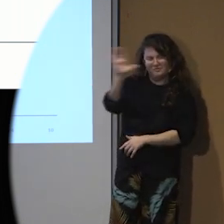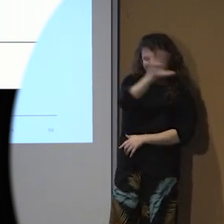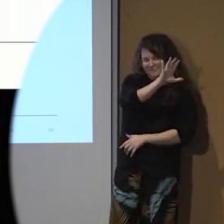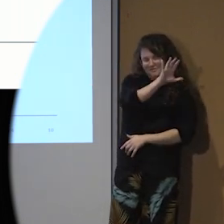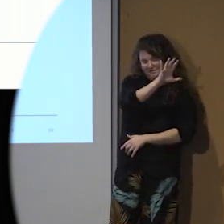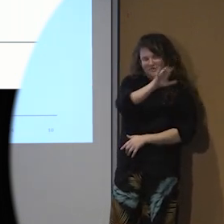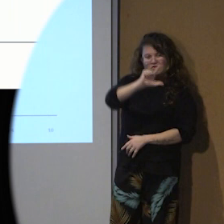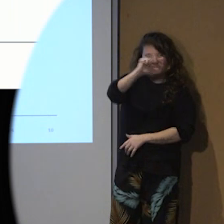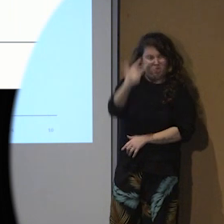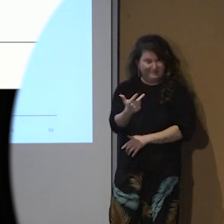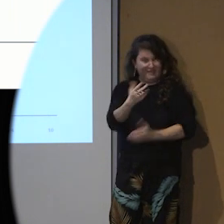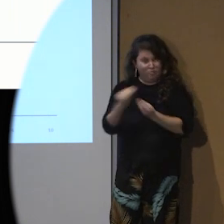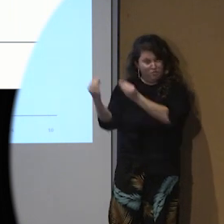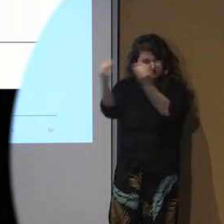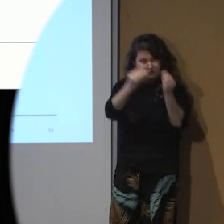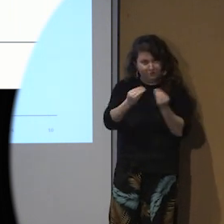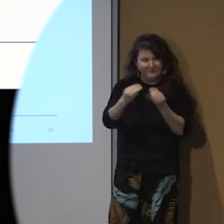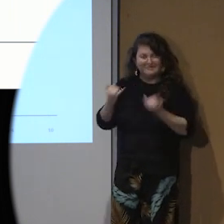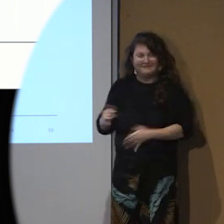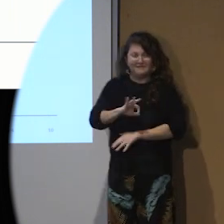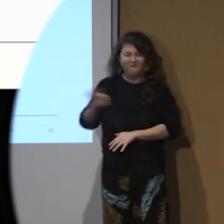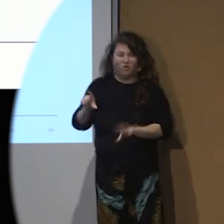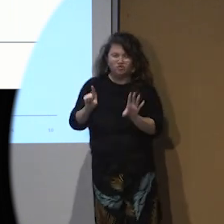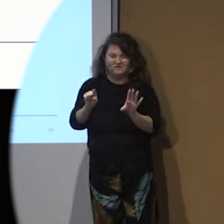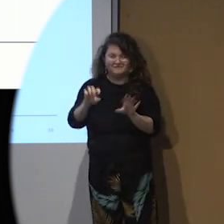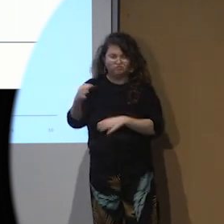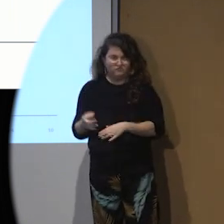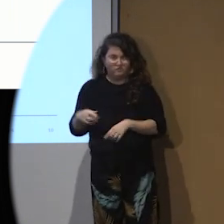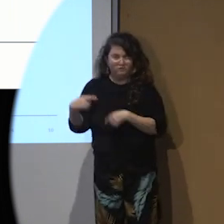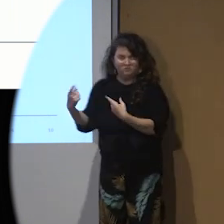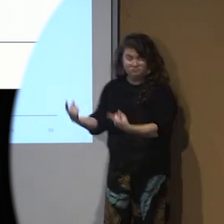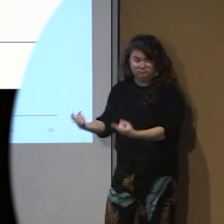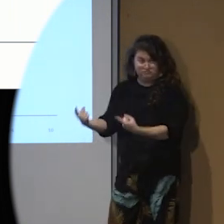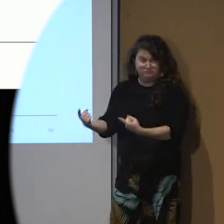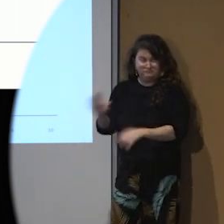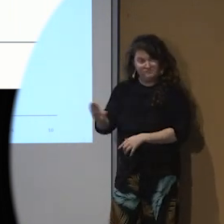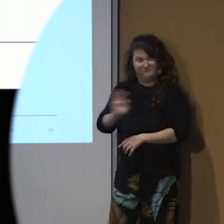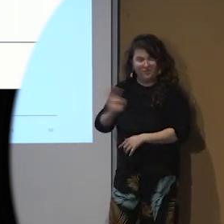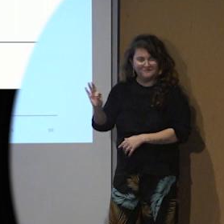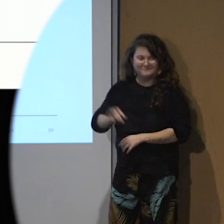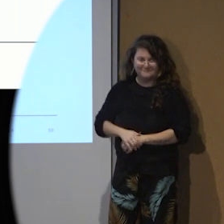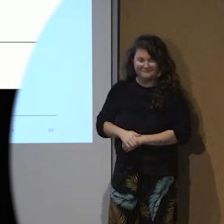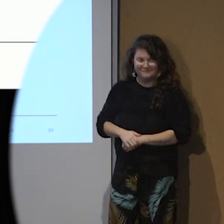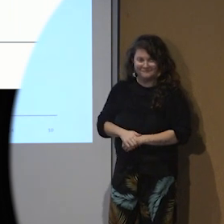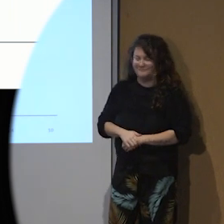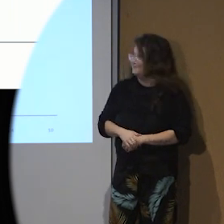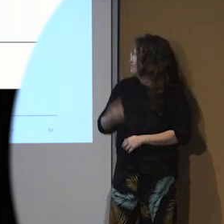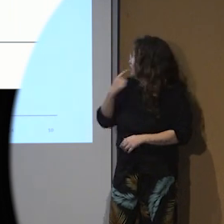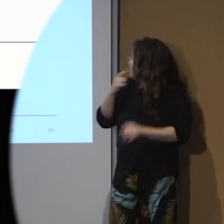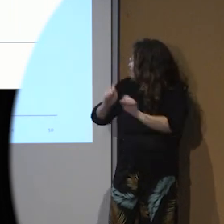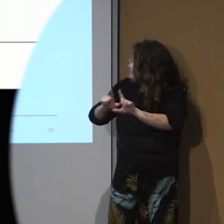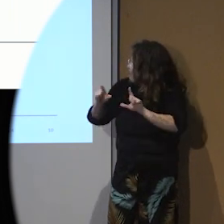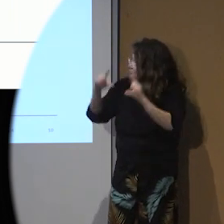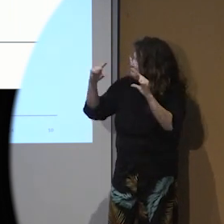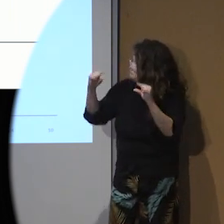petit schéma pour montrer sur chaque organe un peu les conséquences de la sédentarité. Donc là, en fait, c'est très petit, j'arrive pas à le lire,